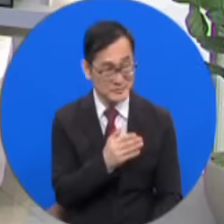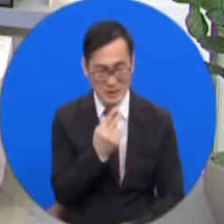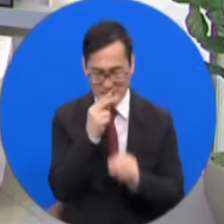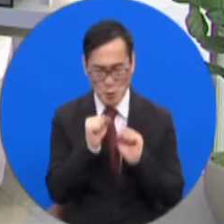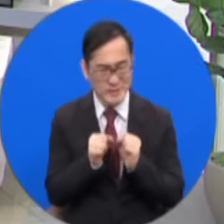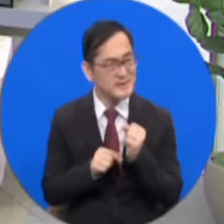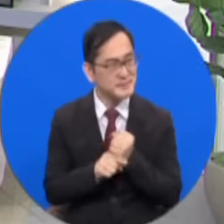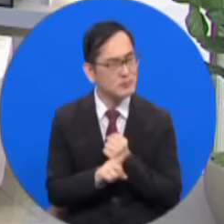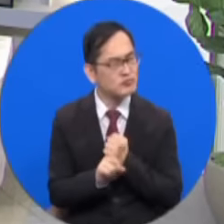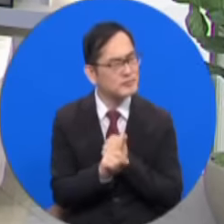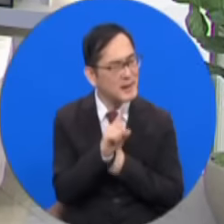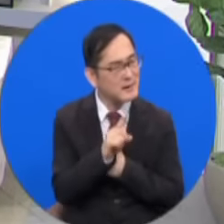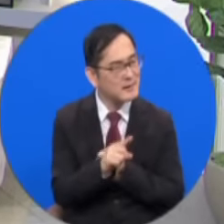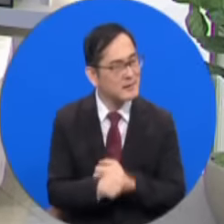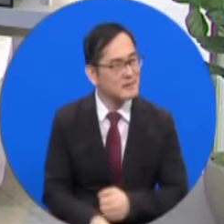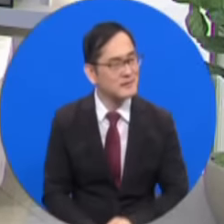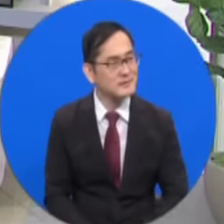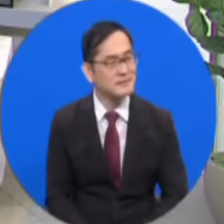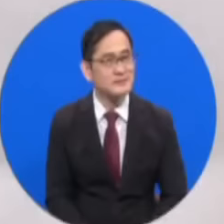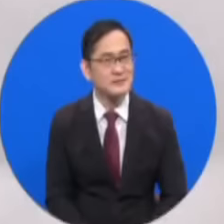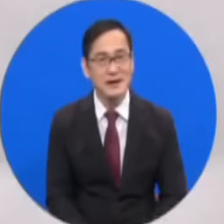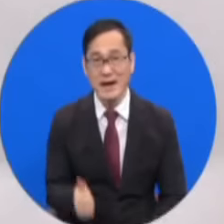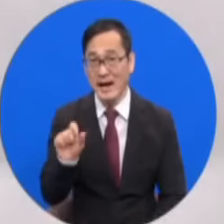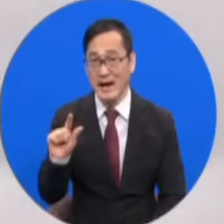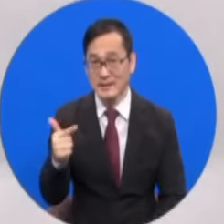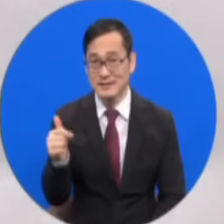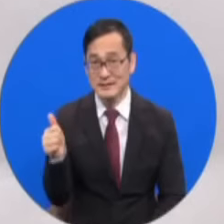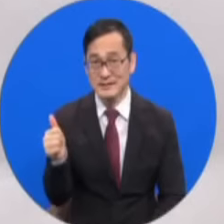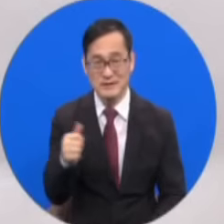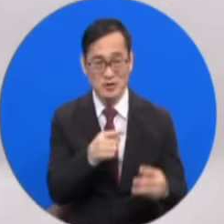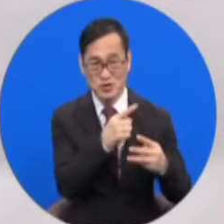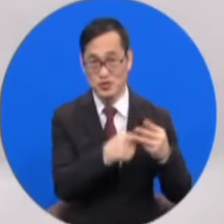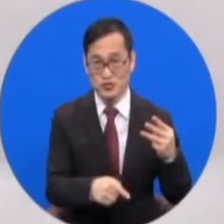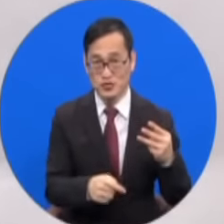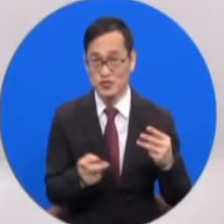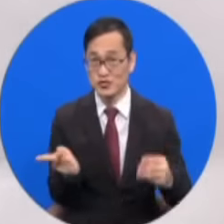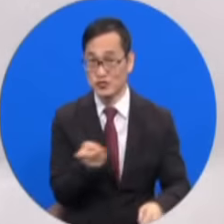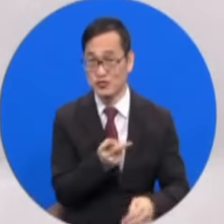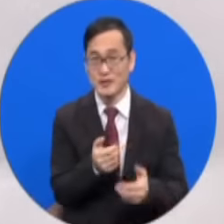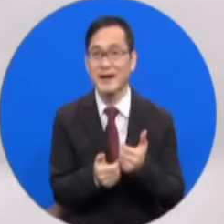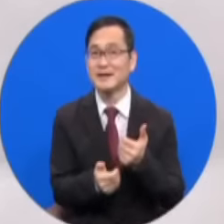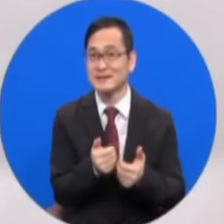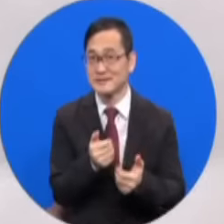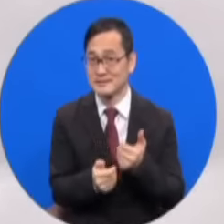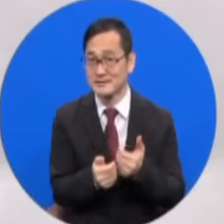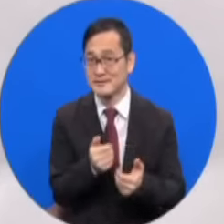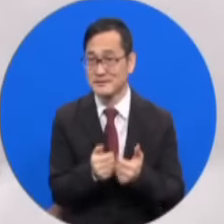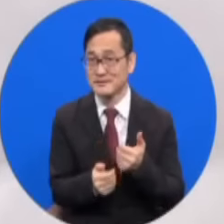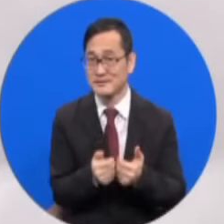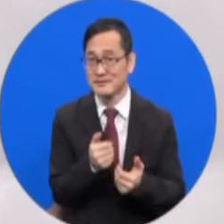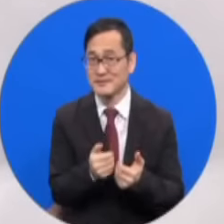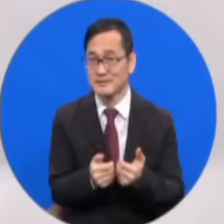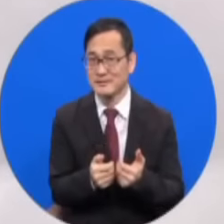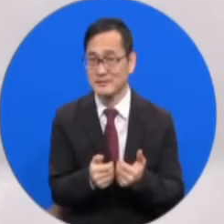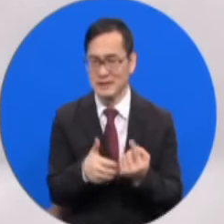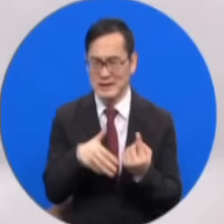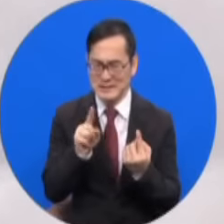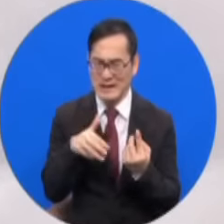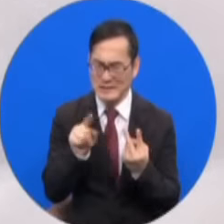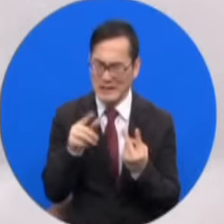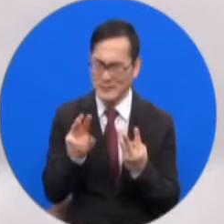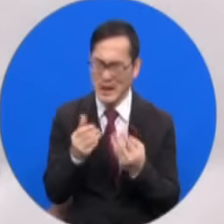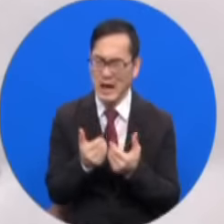뜻입니까 어 한동훈 대표와 윤성열 대통령 안의 갈등 1차 갈등 2차 갈등 3차 갈등